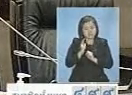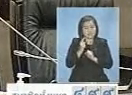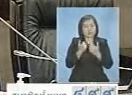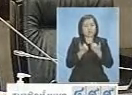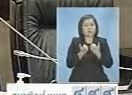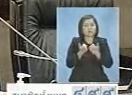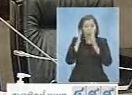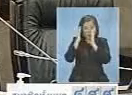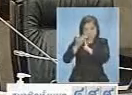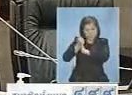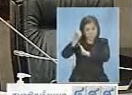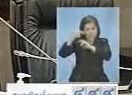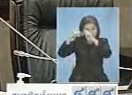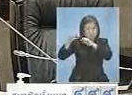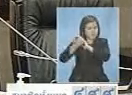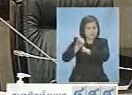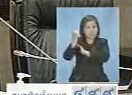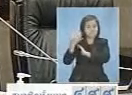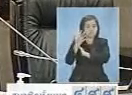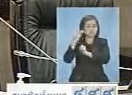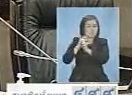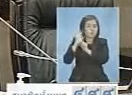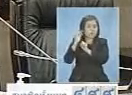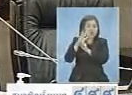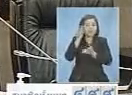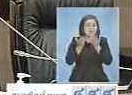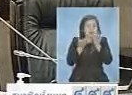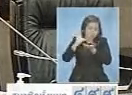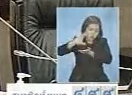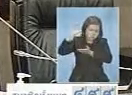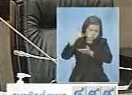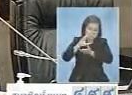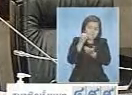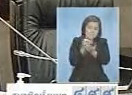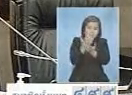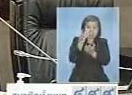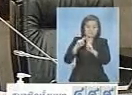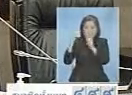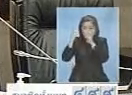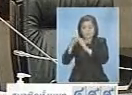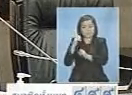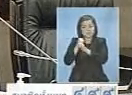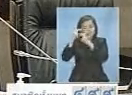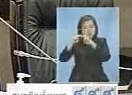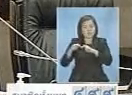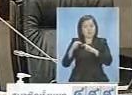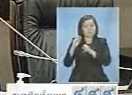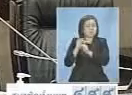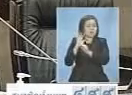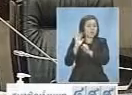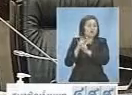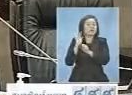คลนนักวิจัยครับถึงแม้เราจะจัดสรรงบประมาณขึ้นไปได้มากแต่นักวิจัยเราไม่เพียงพออันนี้เนี่ยผมเป็